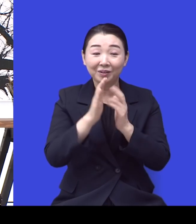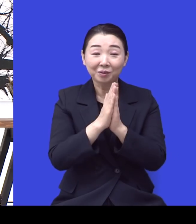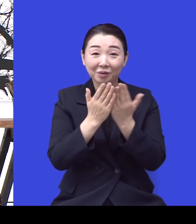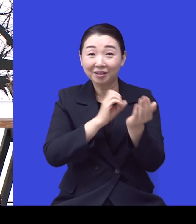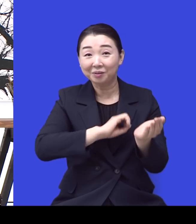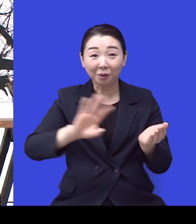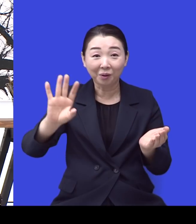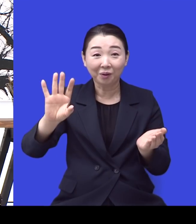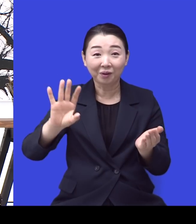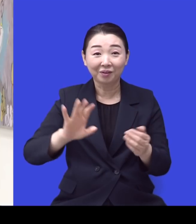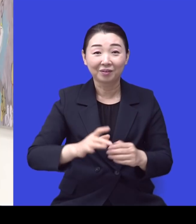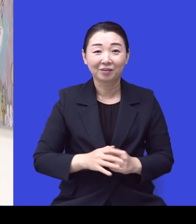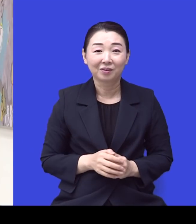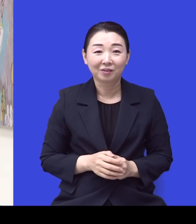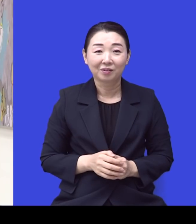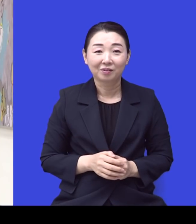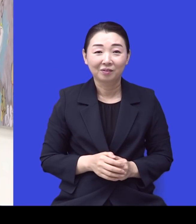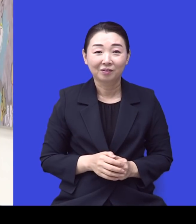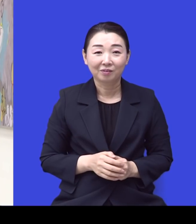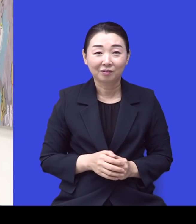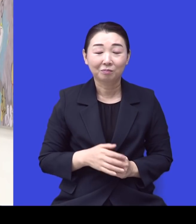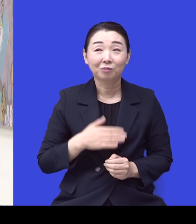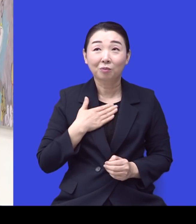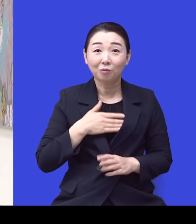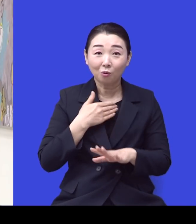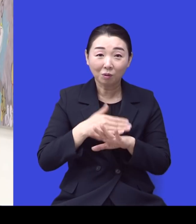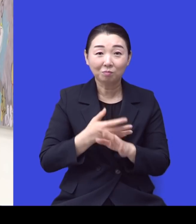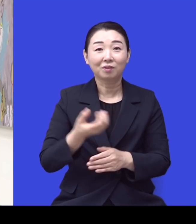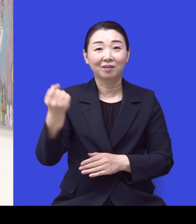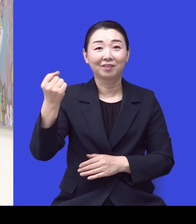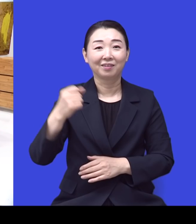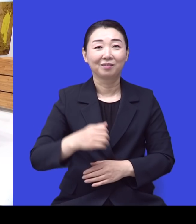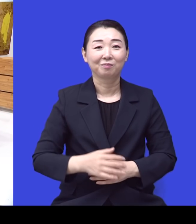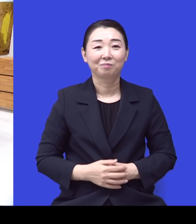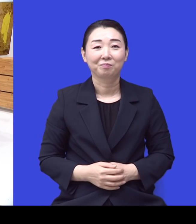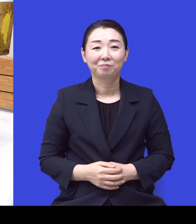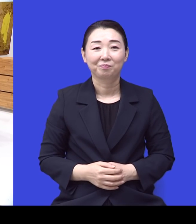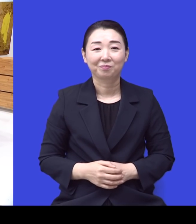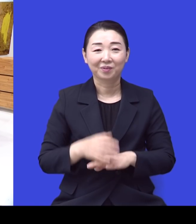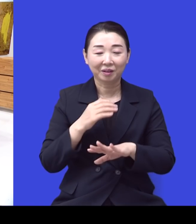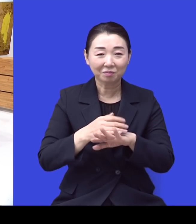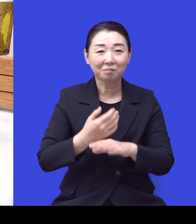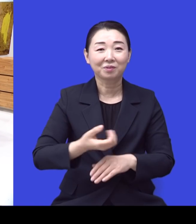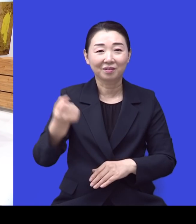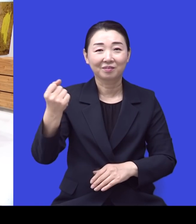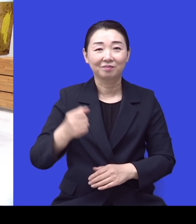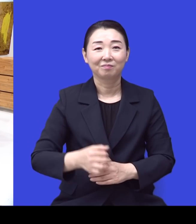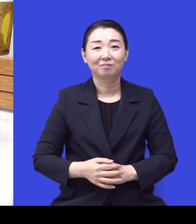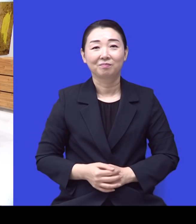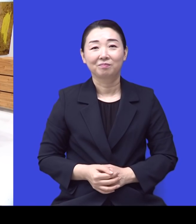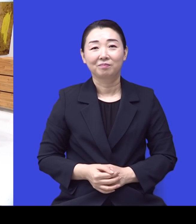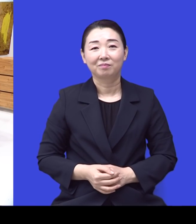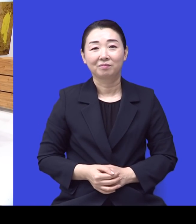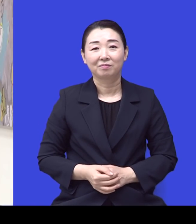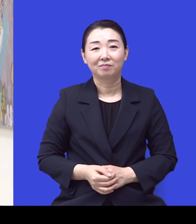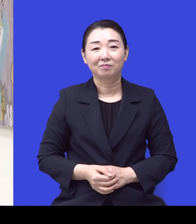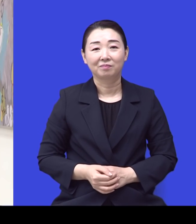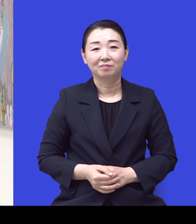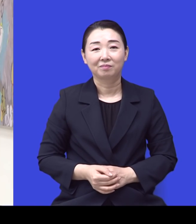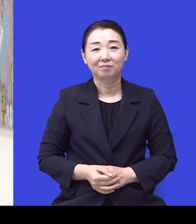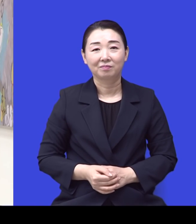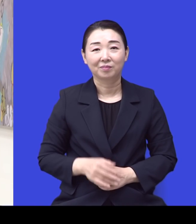있을 것 같긴 던졌다고요. 한데요. 예, 그랬더니 그분이 고맙습니다 그러고 가져가더라고요. 감사합니다 그러면서 가져가고. 네. 그러니까 제가 그때